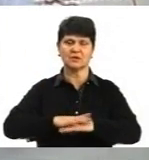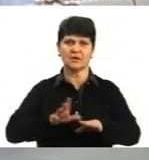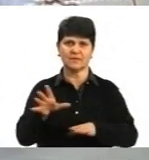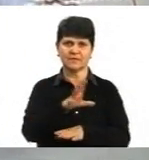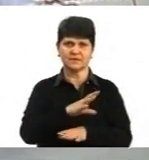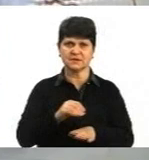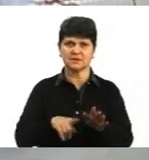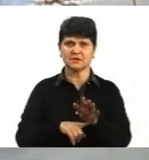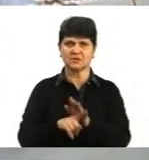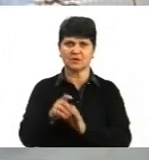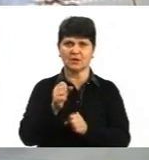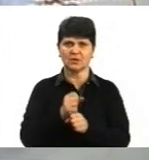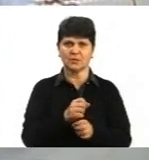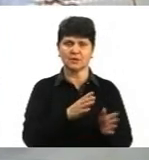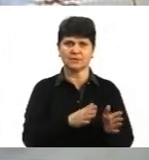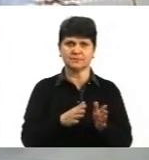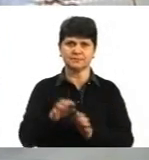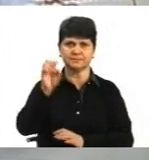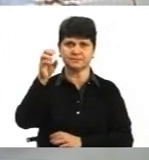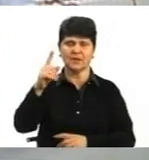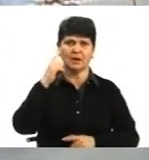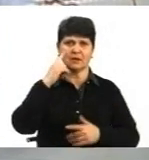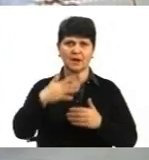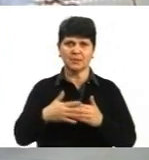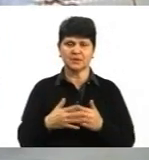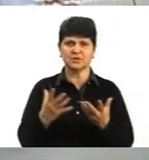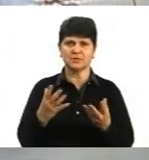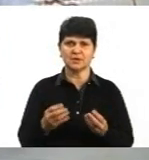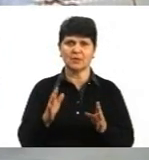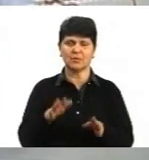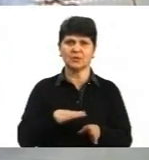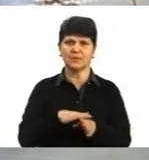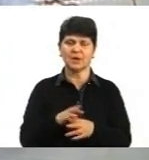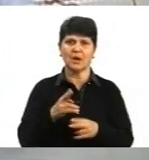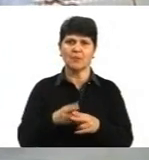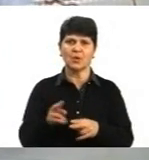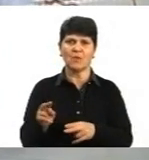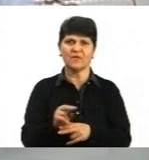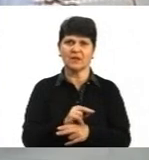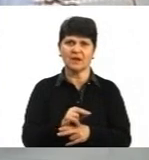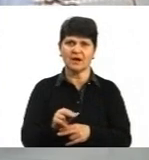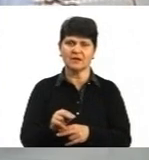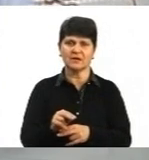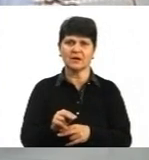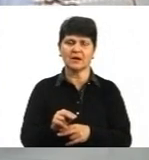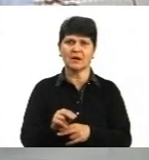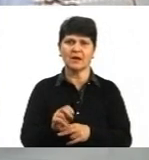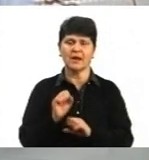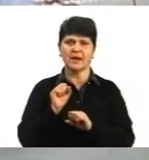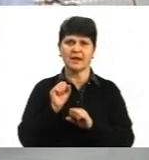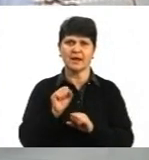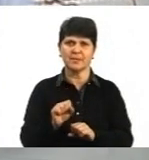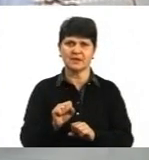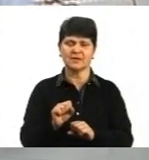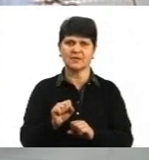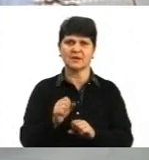режим. З найближчими днями буде проводитись профілактика з метою герметизації, більш щільної